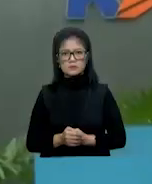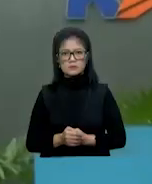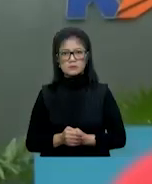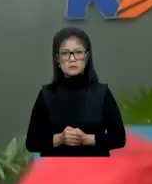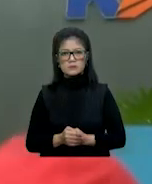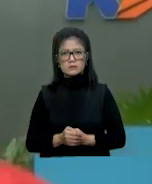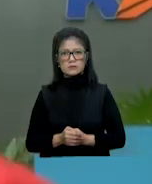ya